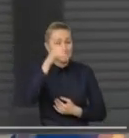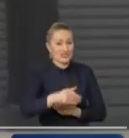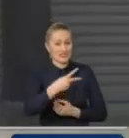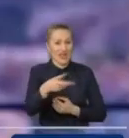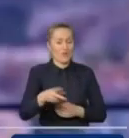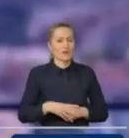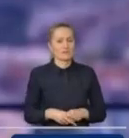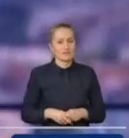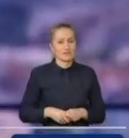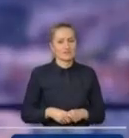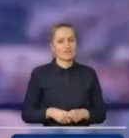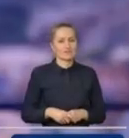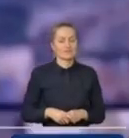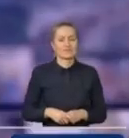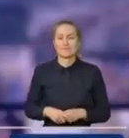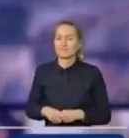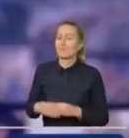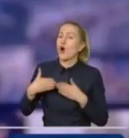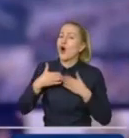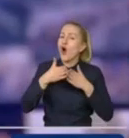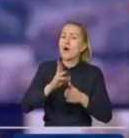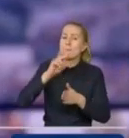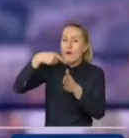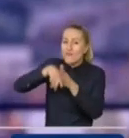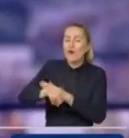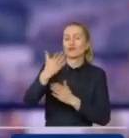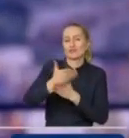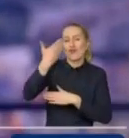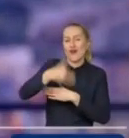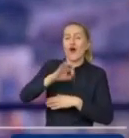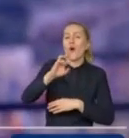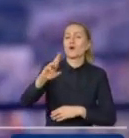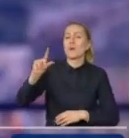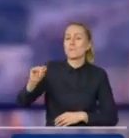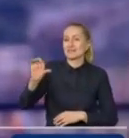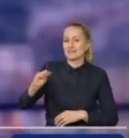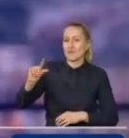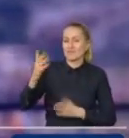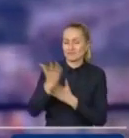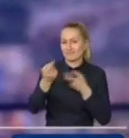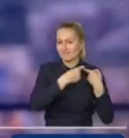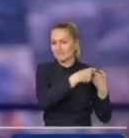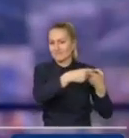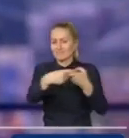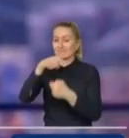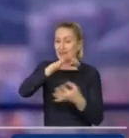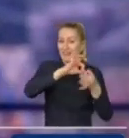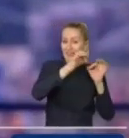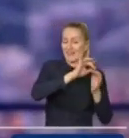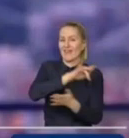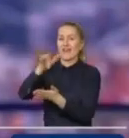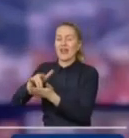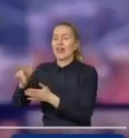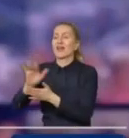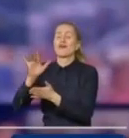euro. Zasłużony okręt podwodny kończy służbę. ORP Sęp został przeholowany z portu wojennego w Gdyni do stoczni remontowej